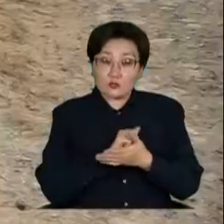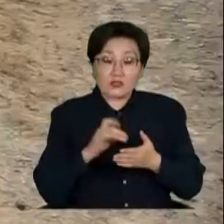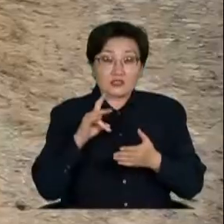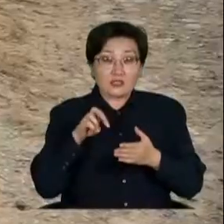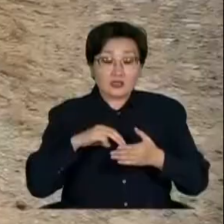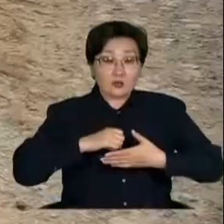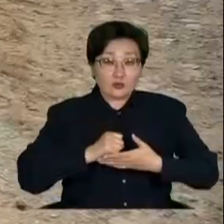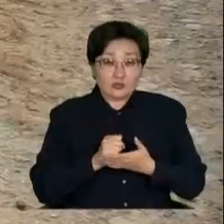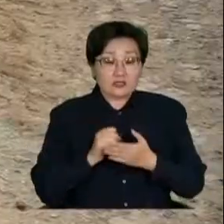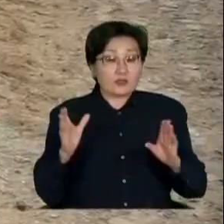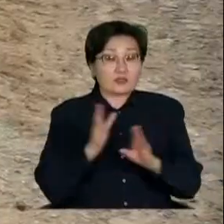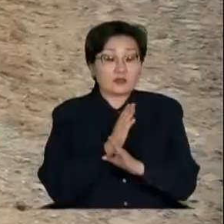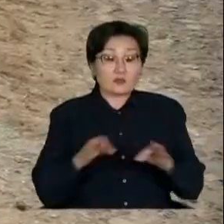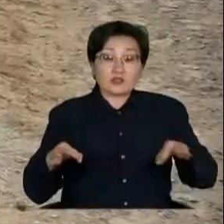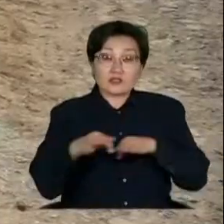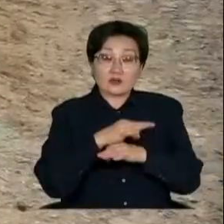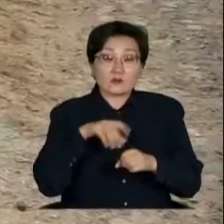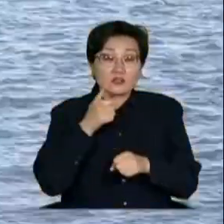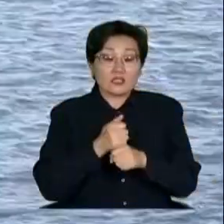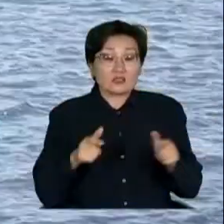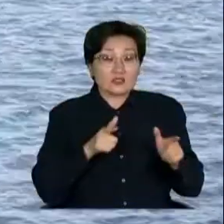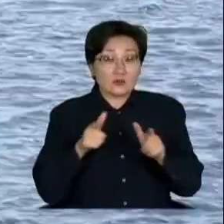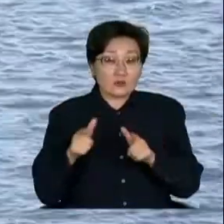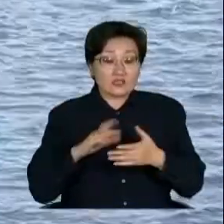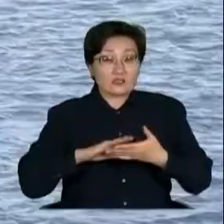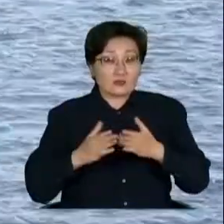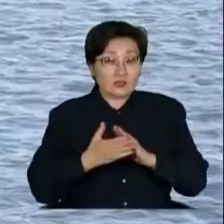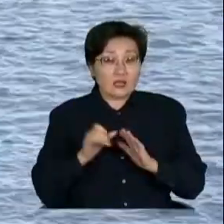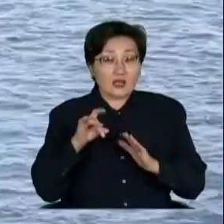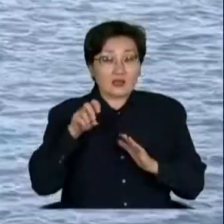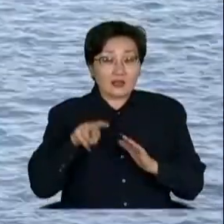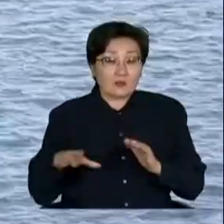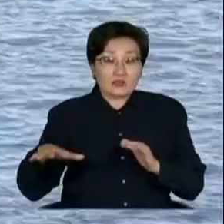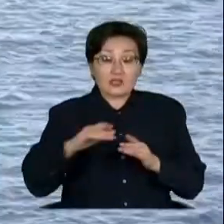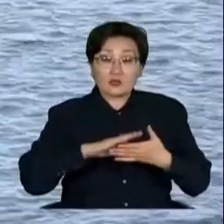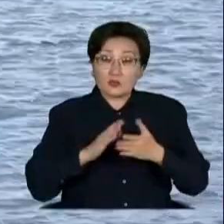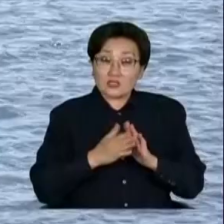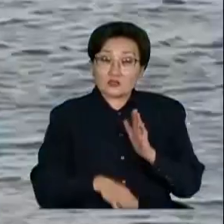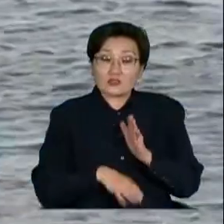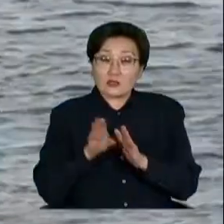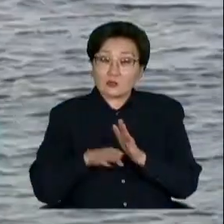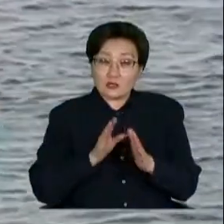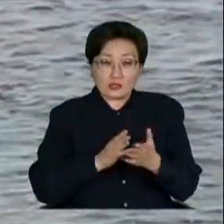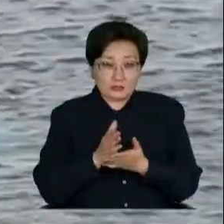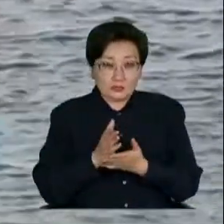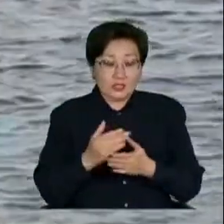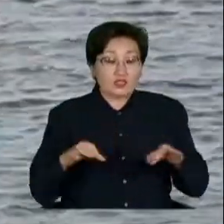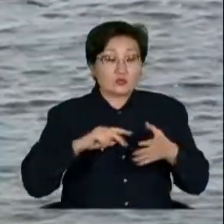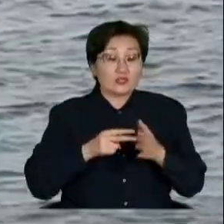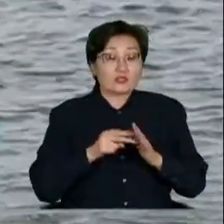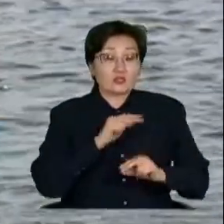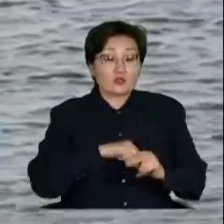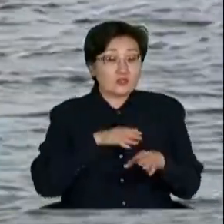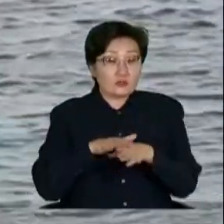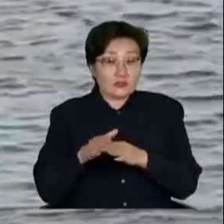тапты. Экологиялық бастамалар негізінде әзірленген келісім Арал бассейндегі ахуалды жақсартуға бағытталған. Жоспарлы жұмысты